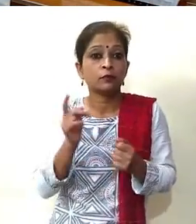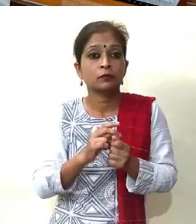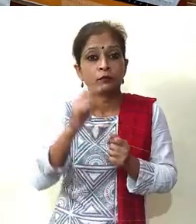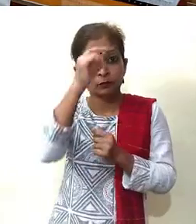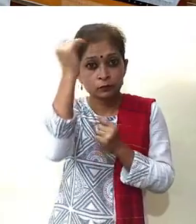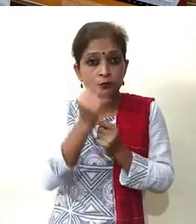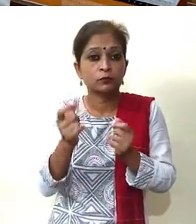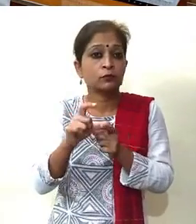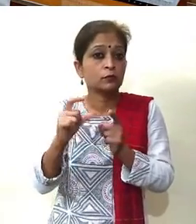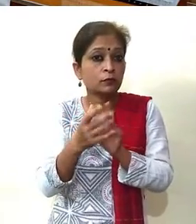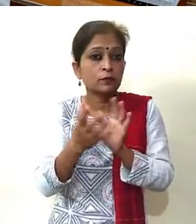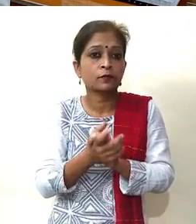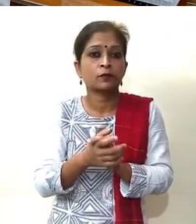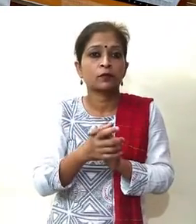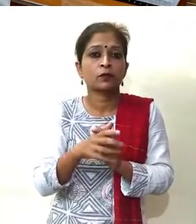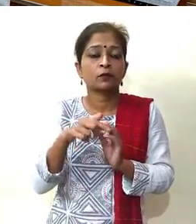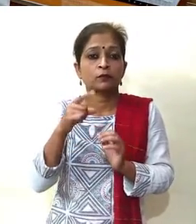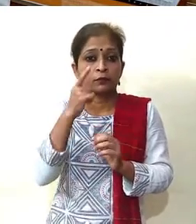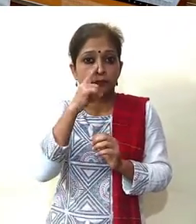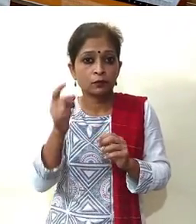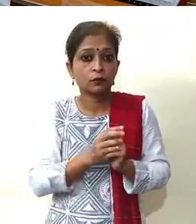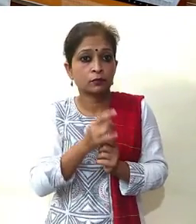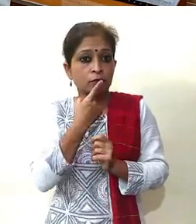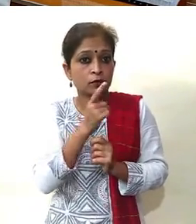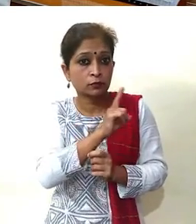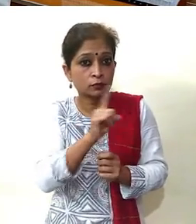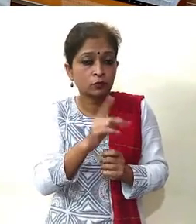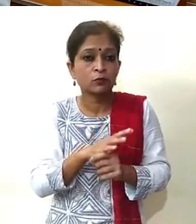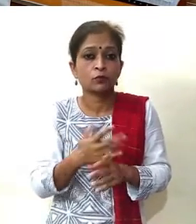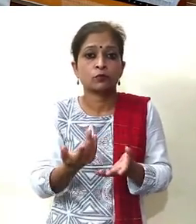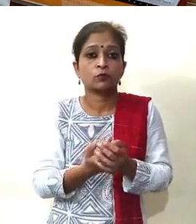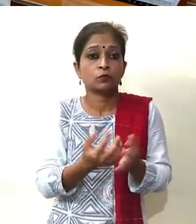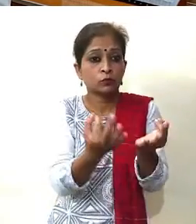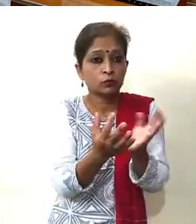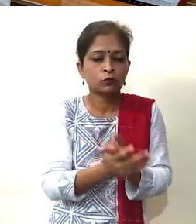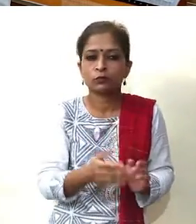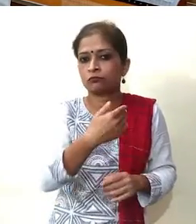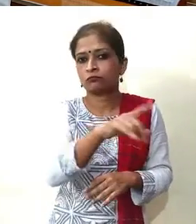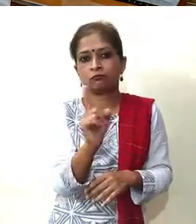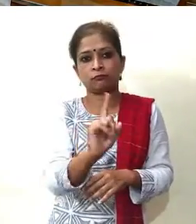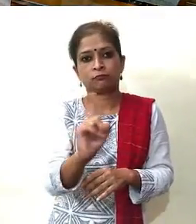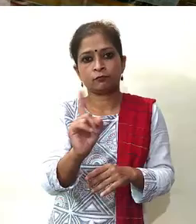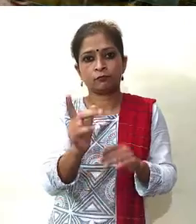माँ आपको इस बात की अनुमति ना दे कि सन्यास्त हो जाओ, तुम जा नहीं सकते।